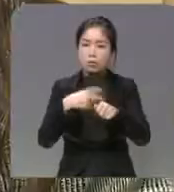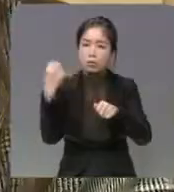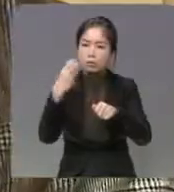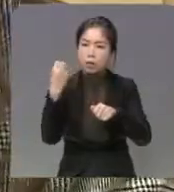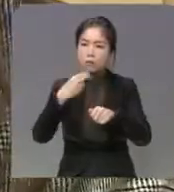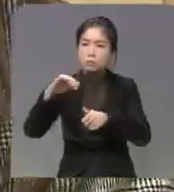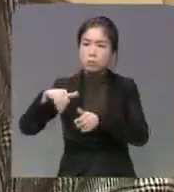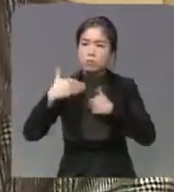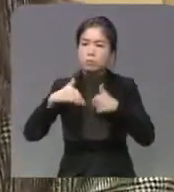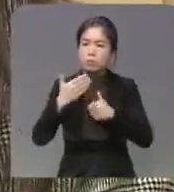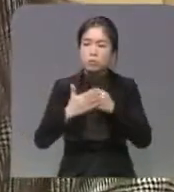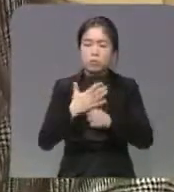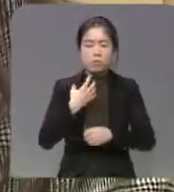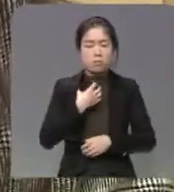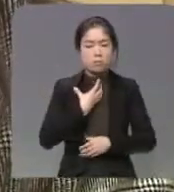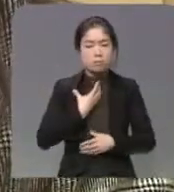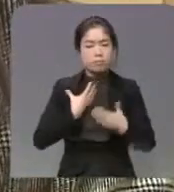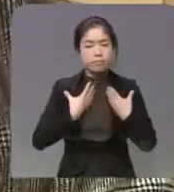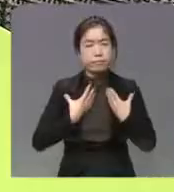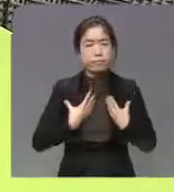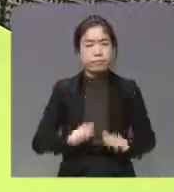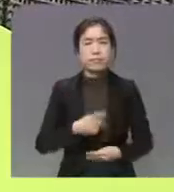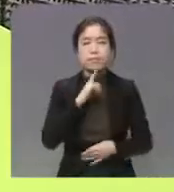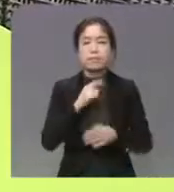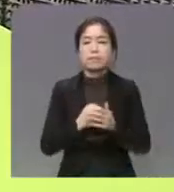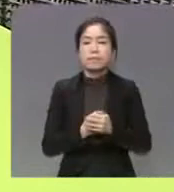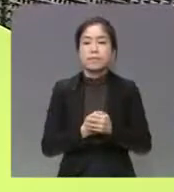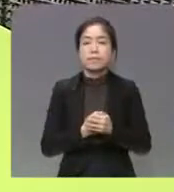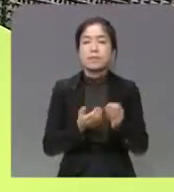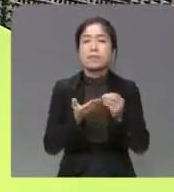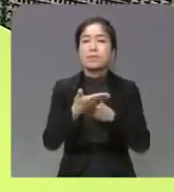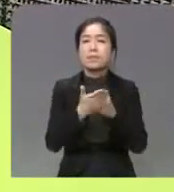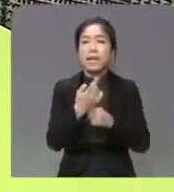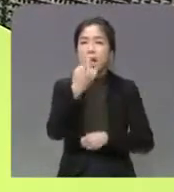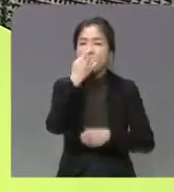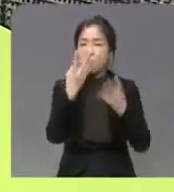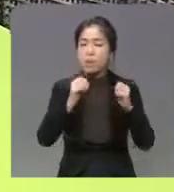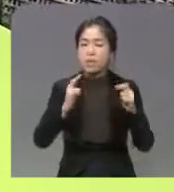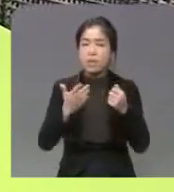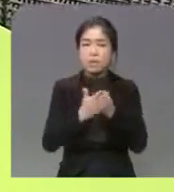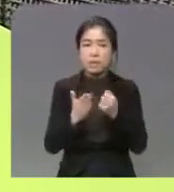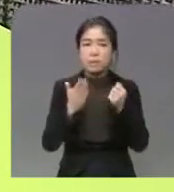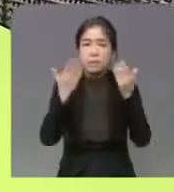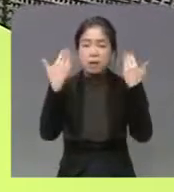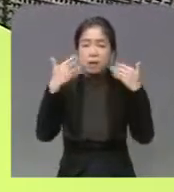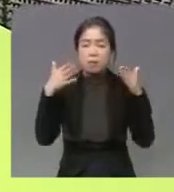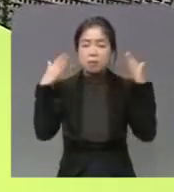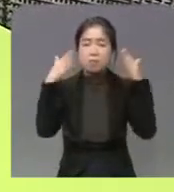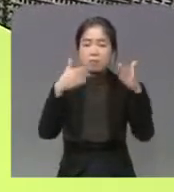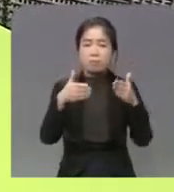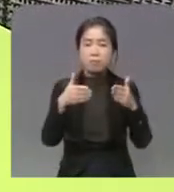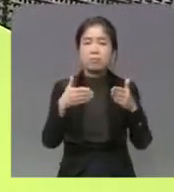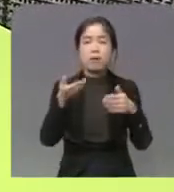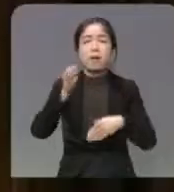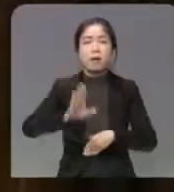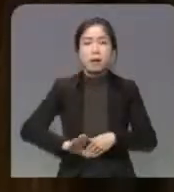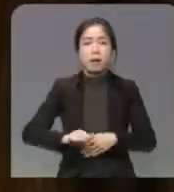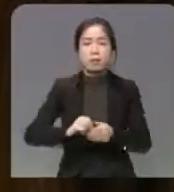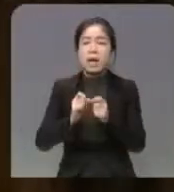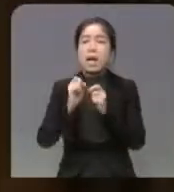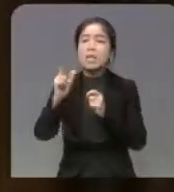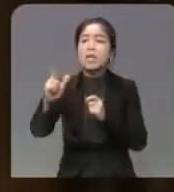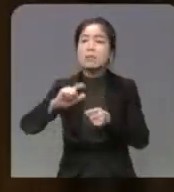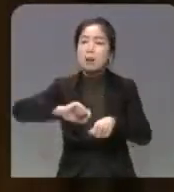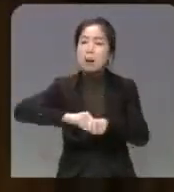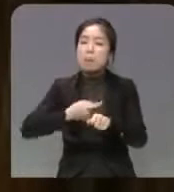발령받으면서 속상한 마음을 감출 수 없습니다. 섬이라 학원도 많지 않아 아이들은 학교에 전적으로 의지하지만 대부분의